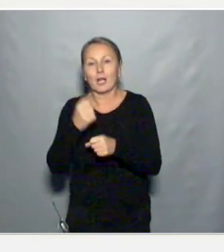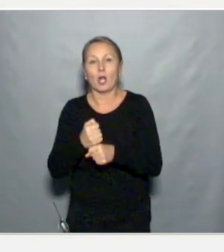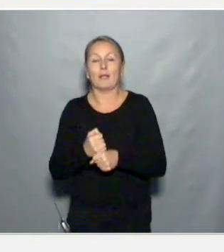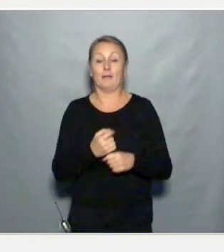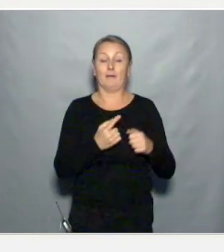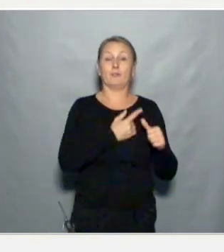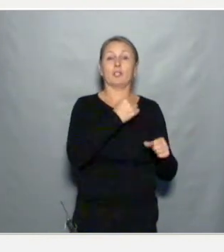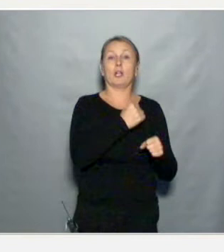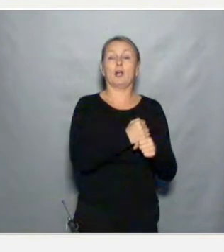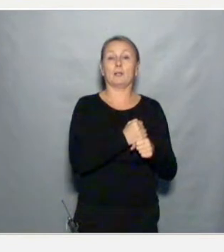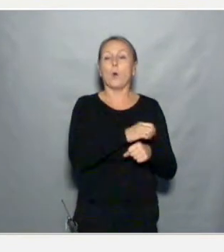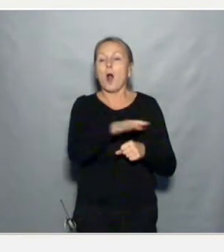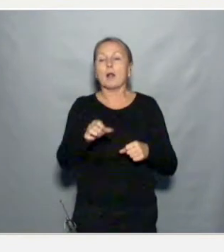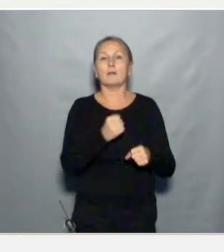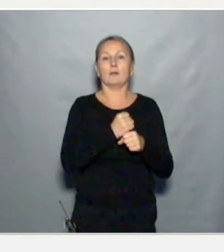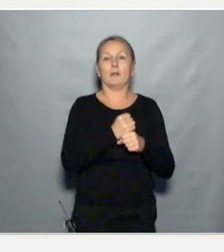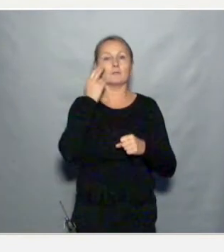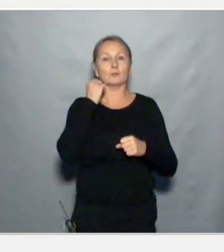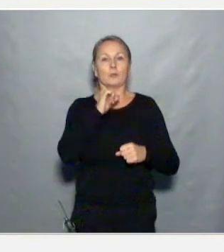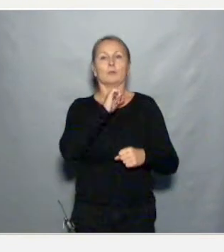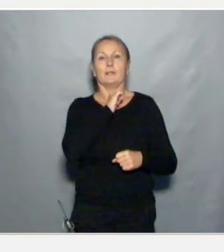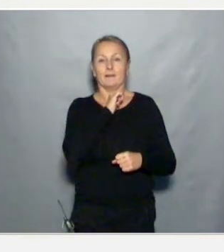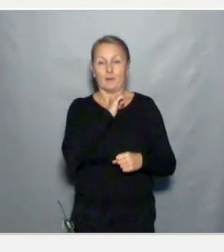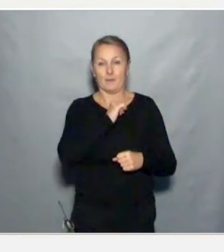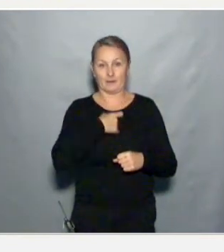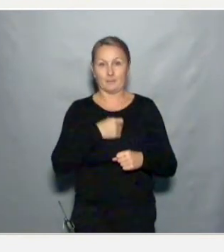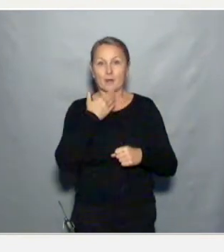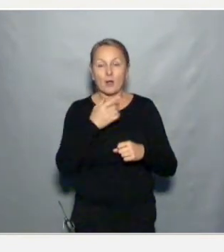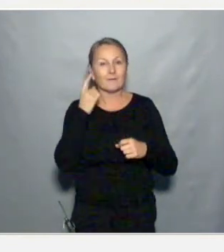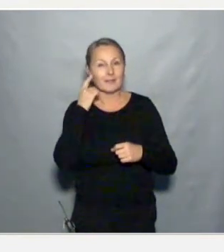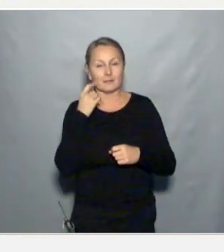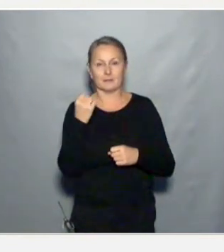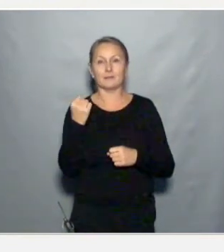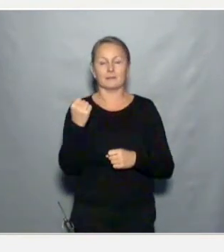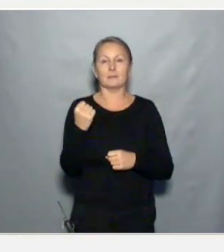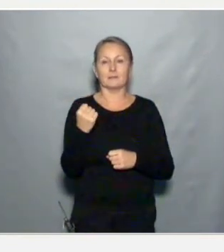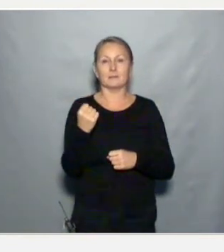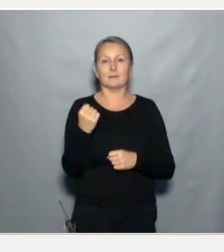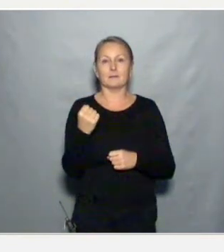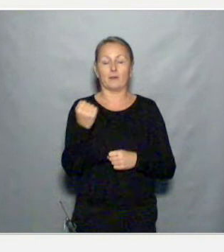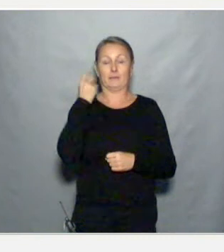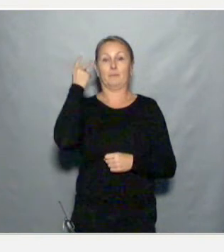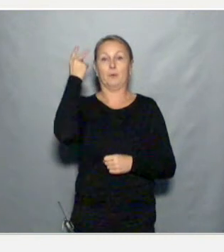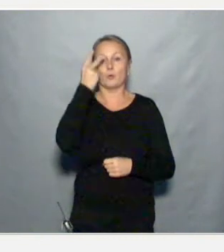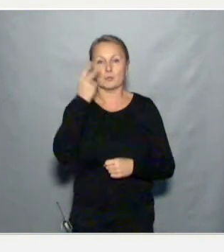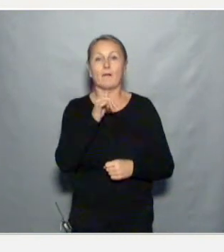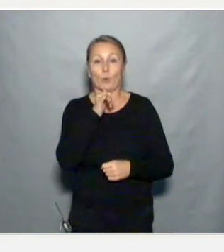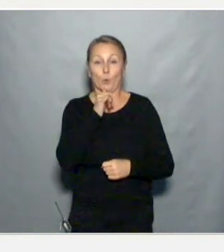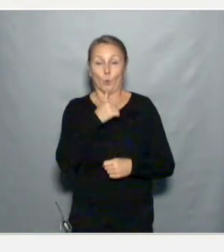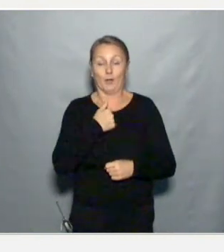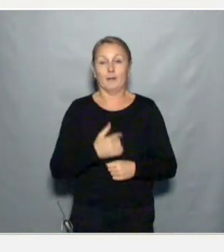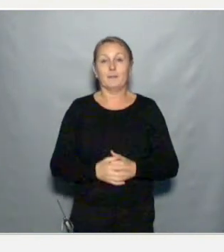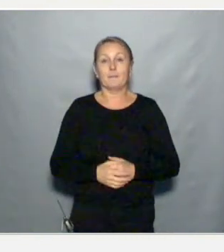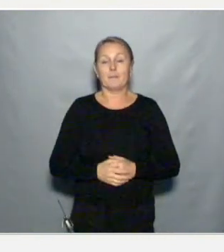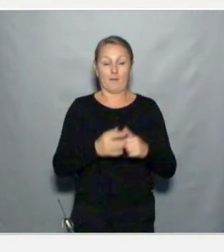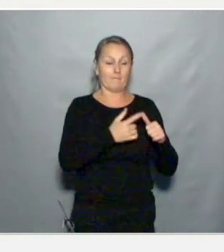Första gången, och alla gånger jag har försökt ta livet av mig kan vara bra att veta, så har jag varit kraftigt brusad av alkohol.